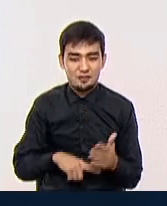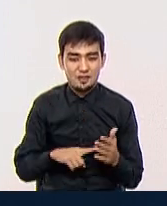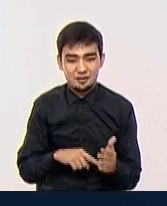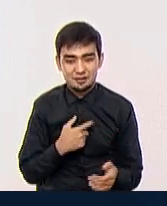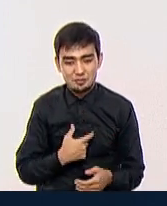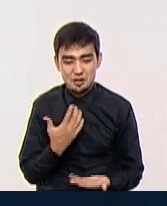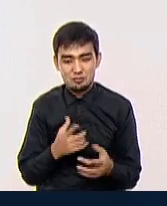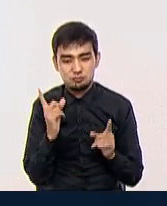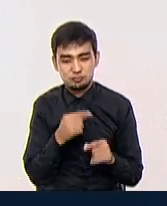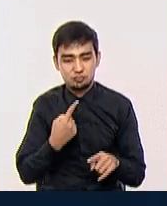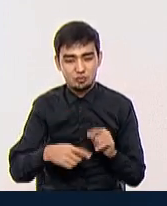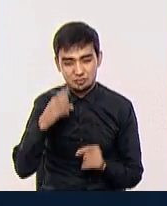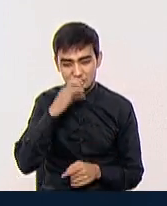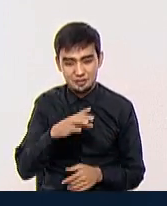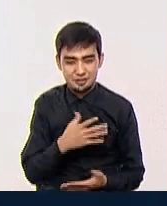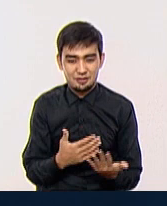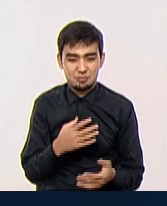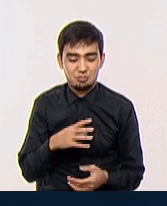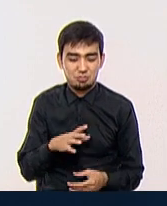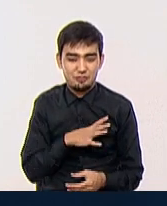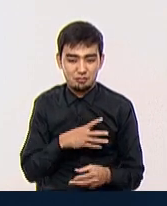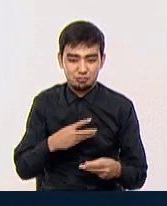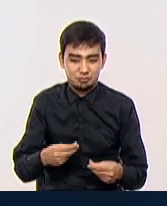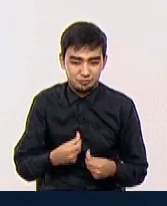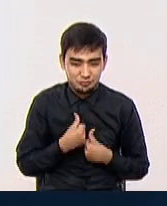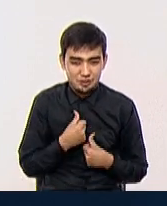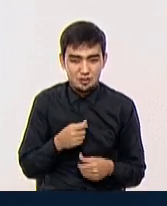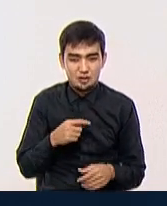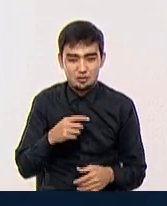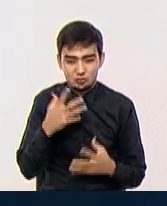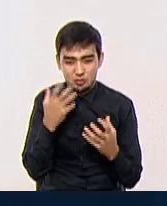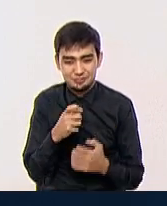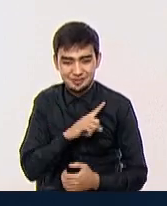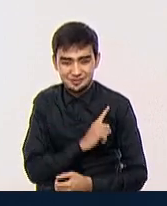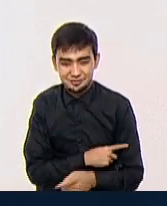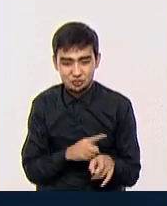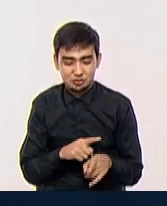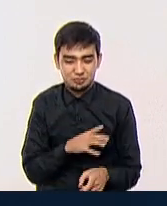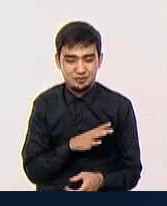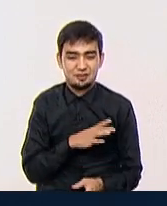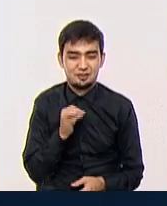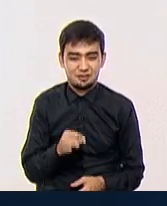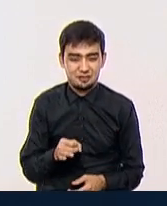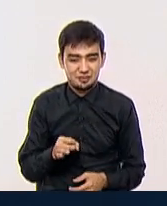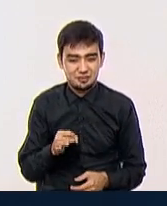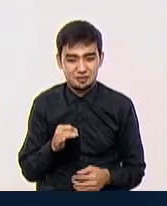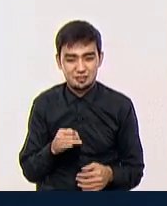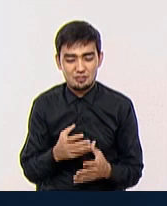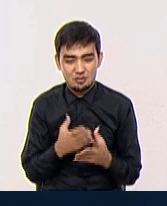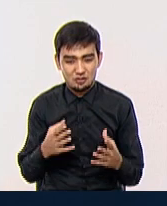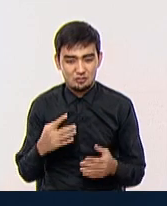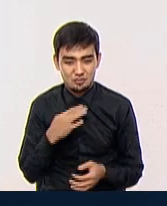из страны, либо попадает под влияние каких-то темных сил. Снова же, это вот сам этот комплекс